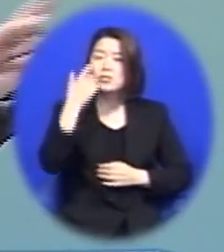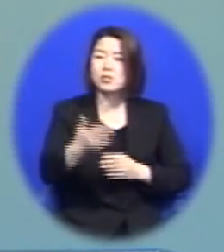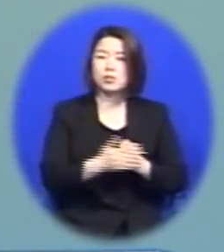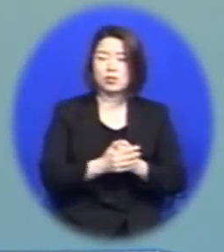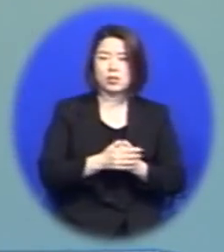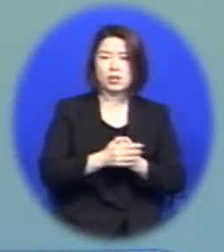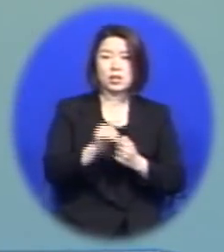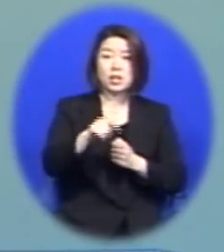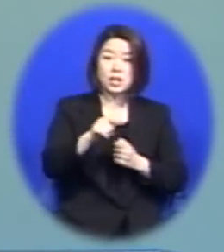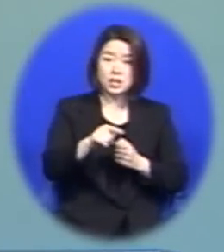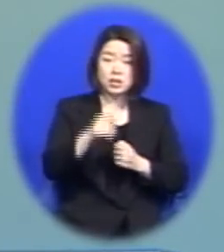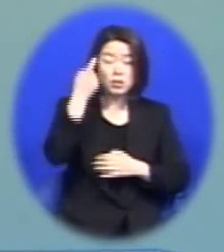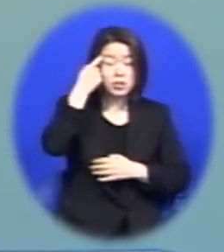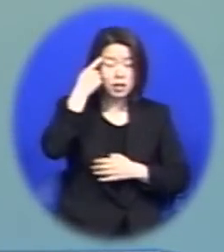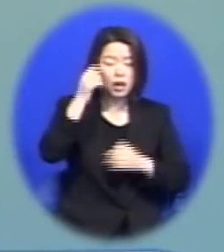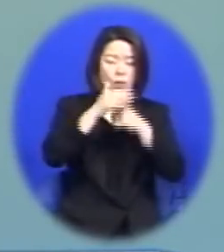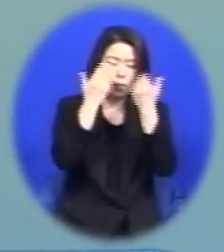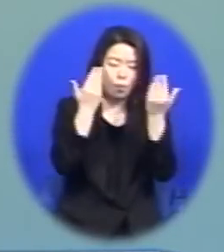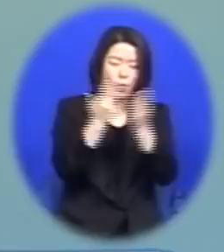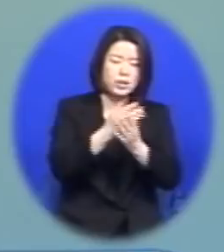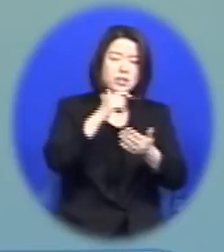완전히 속는 겁니다